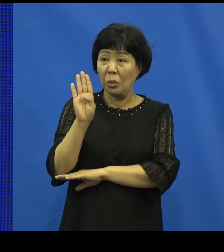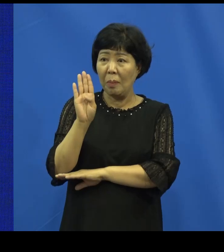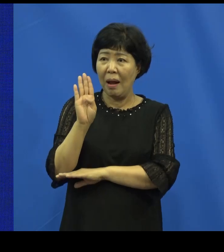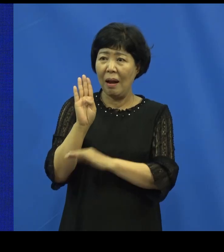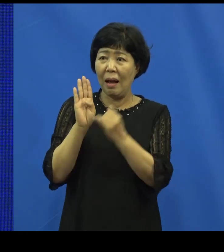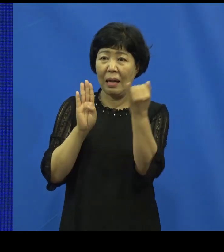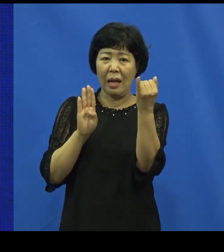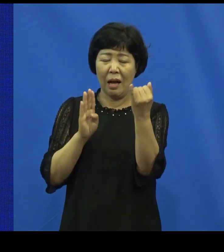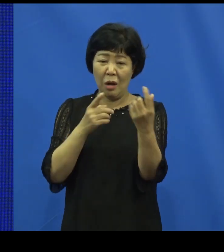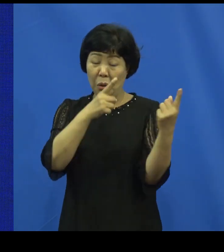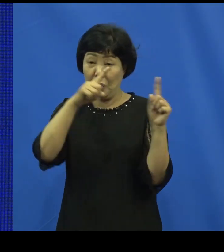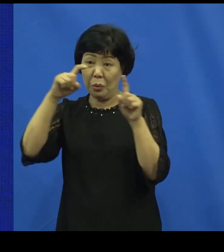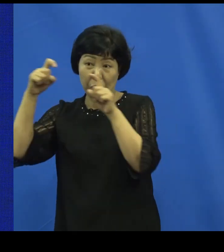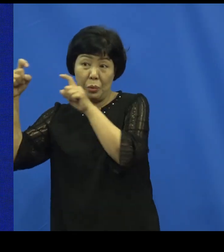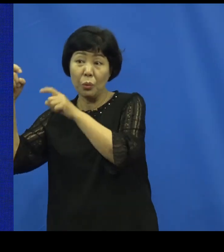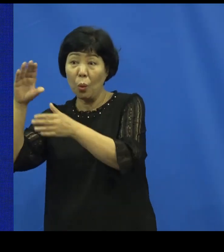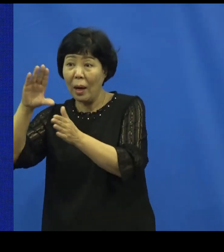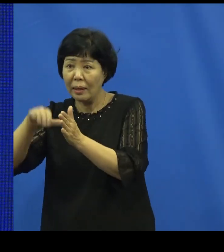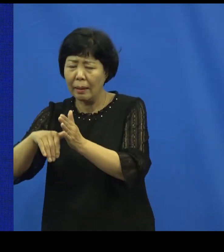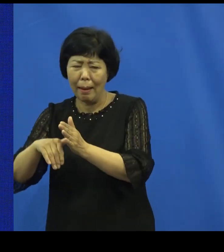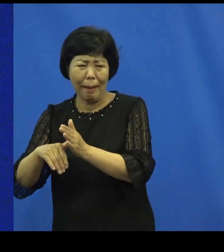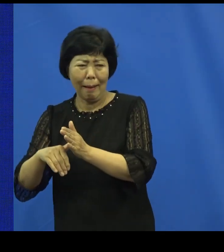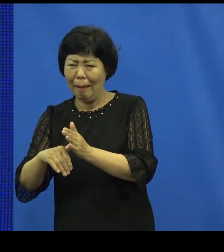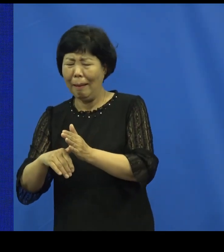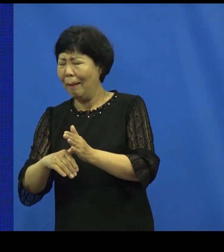근데 요셉은 그의 인생의 목표가 성공이 아니에요.